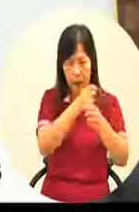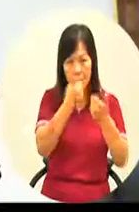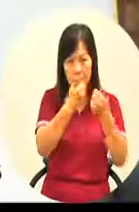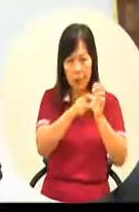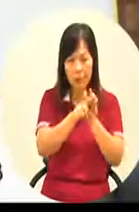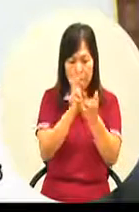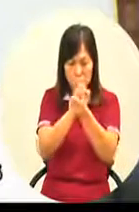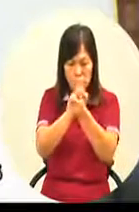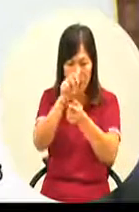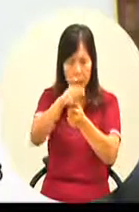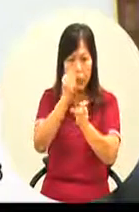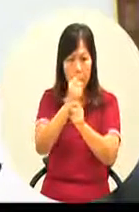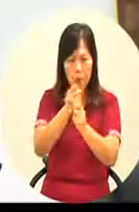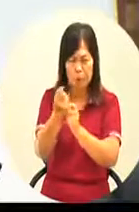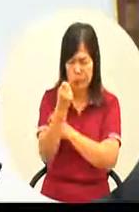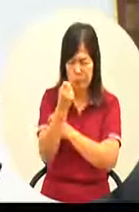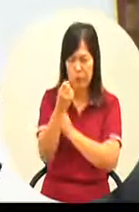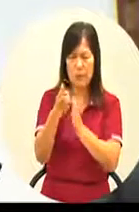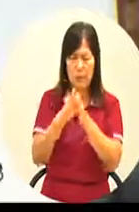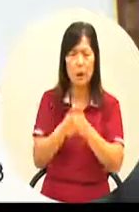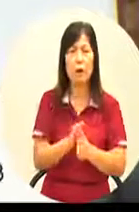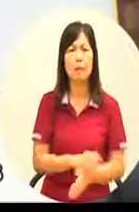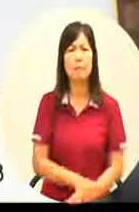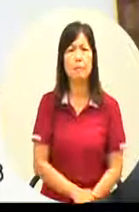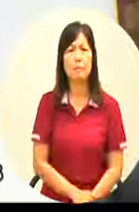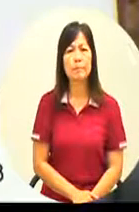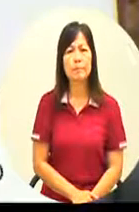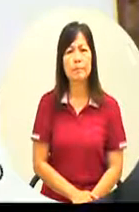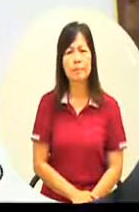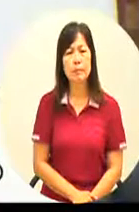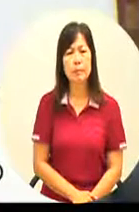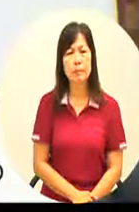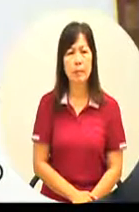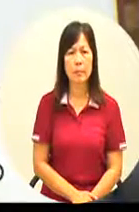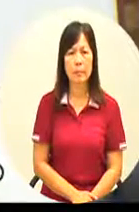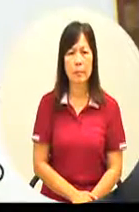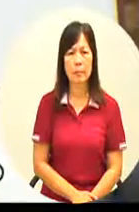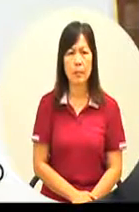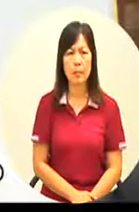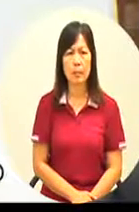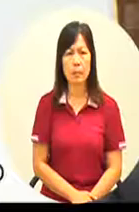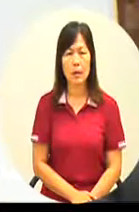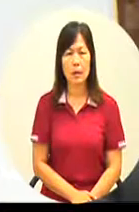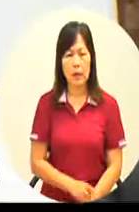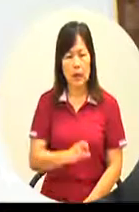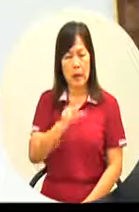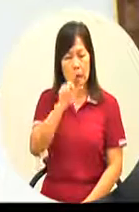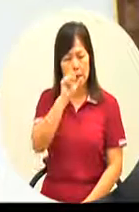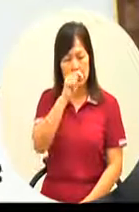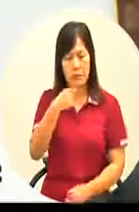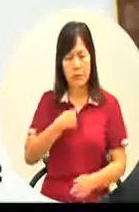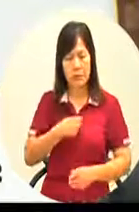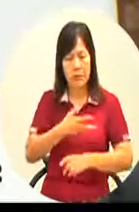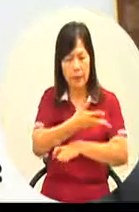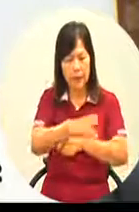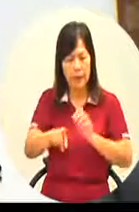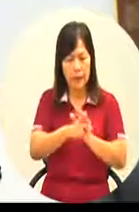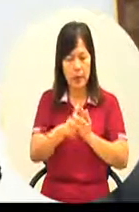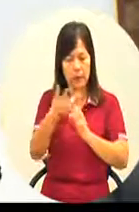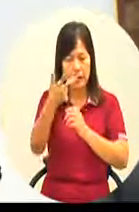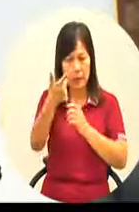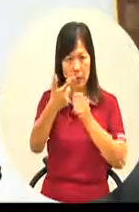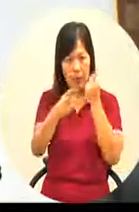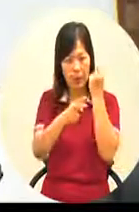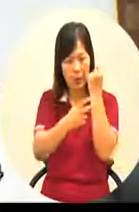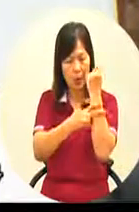工作哈要积极一点了哈，尤其是啊我们。啊，这个沿海六里哈，环境的孤儿哈，